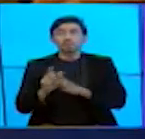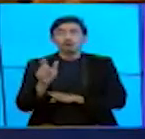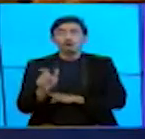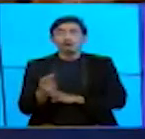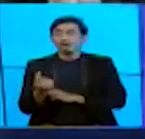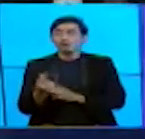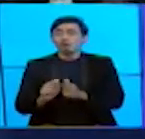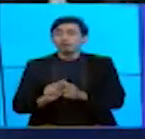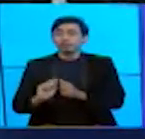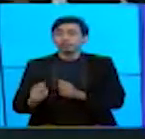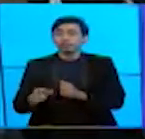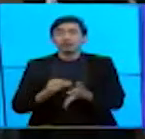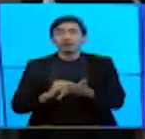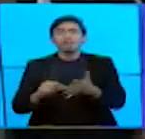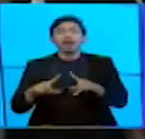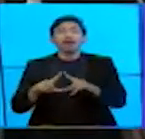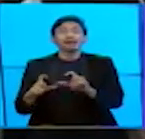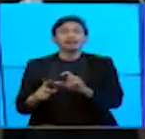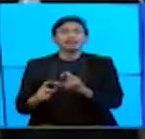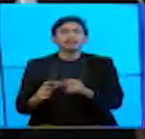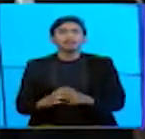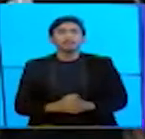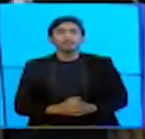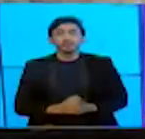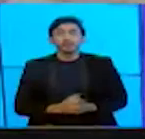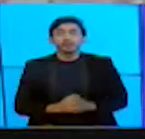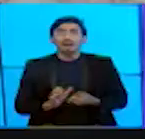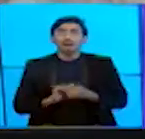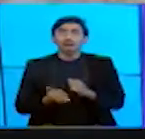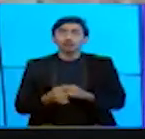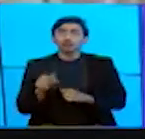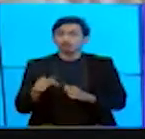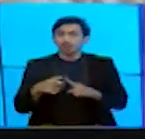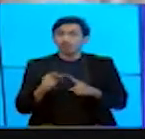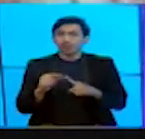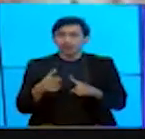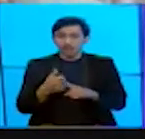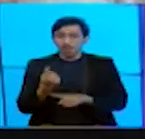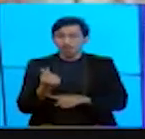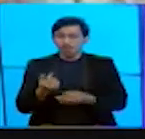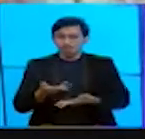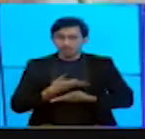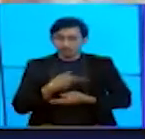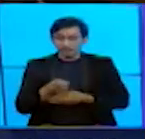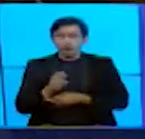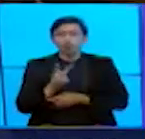AS. Dalam kasus ini, penyidik KPK minta uang tunai 2 miliar rupiah dalam pecahan 100 ribu